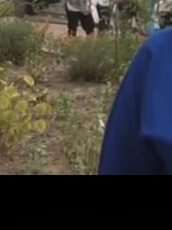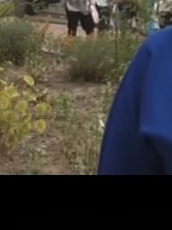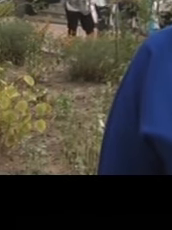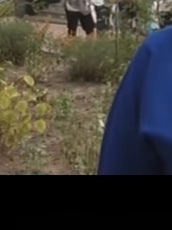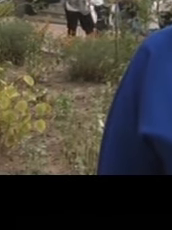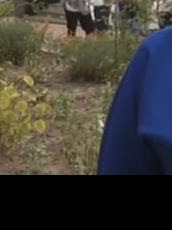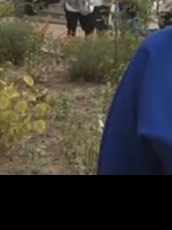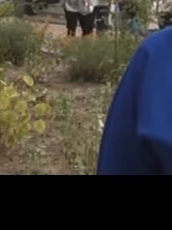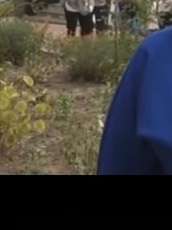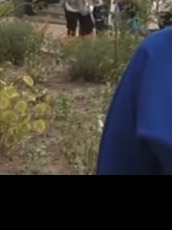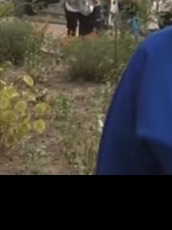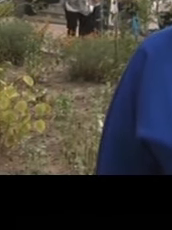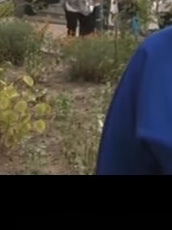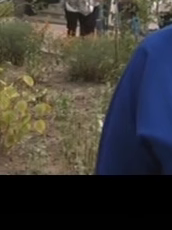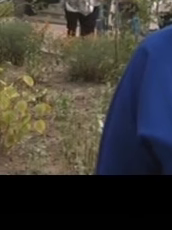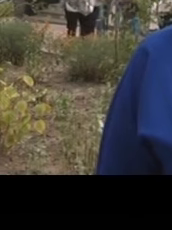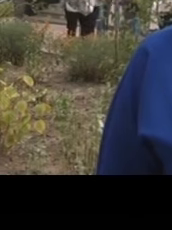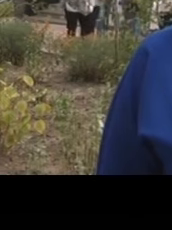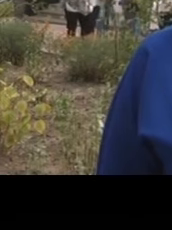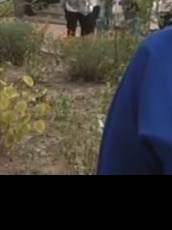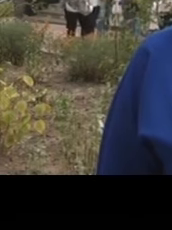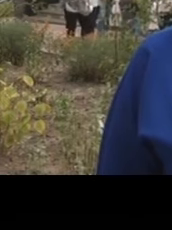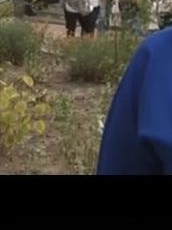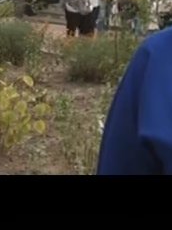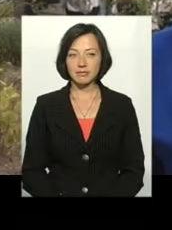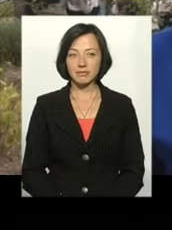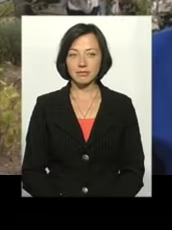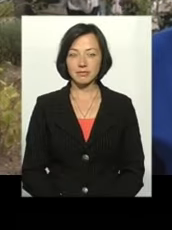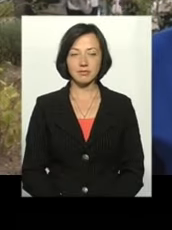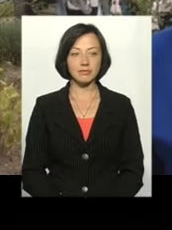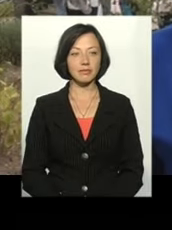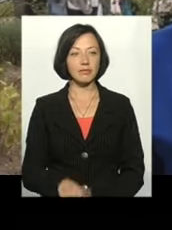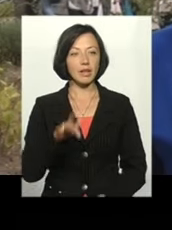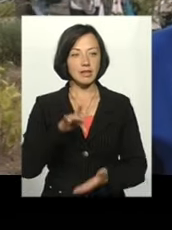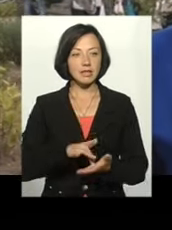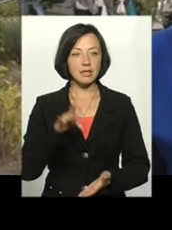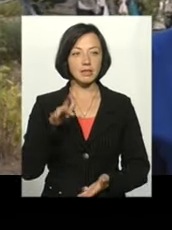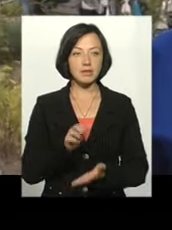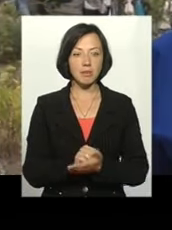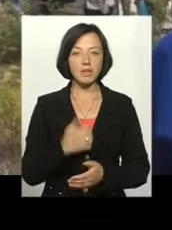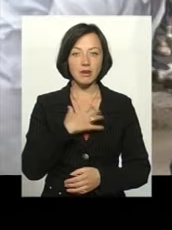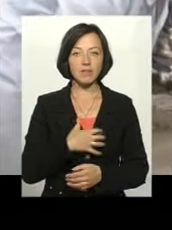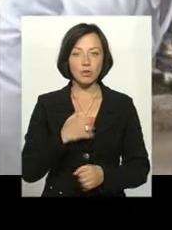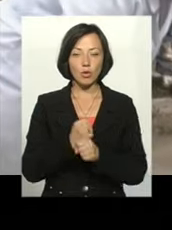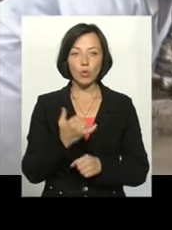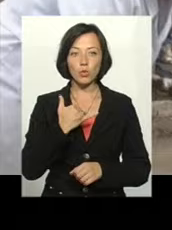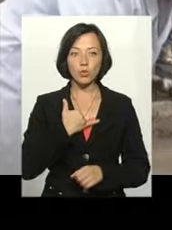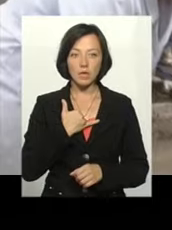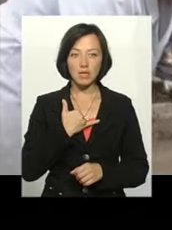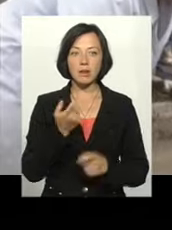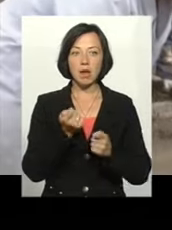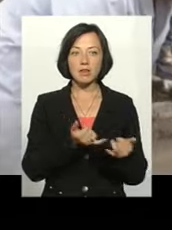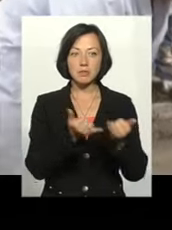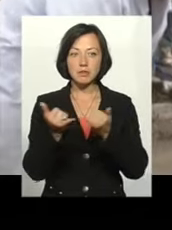діти-інваліди, пенсіонери, одинокі, малозабезпечені сім'ї, сім'ї, які потребують соціального